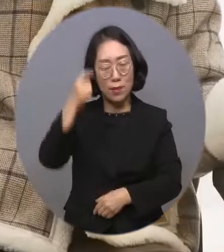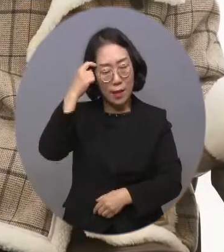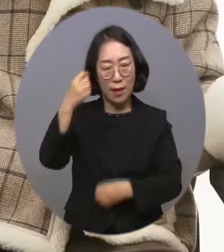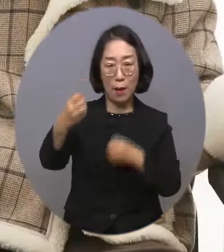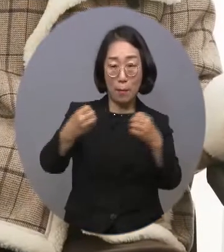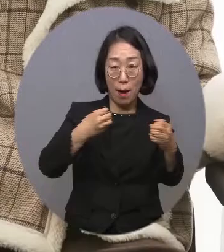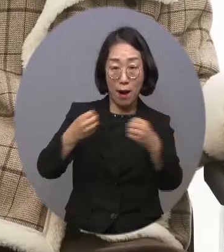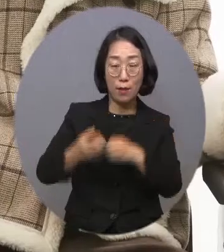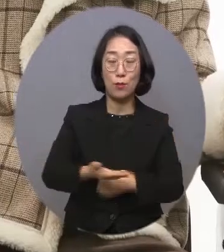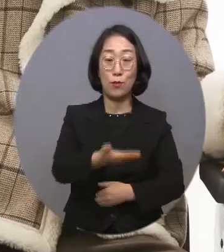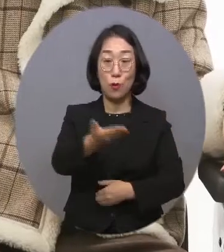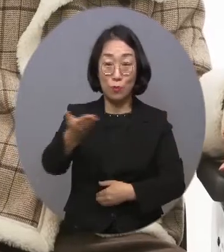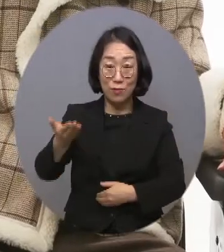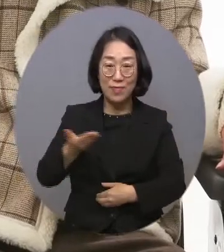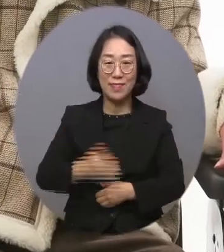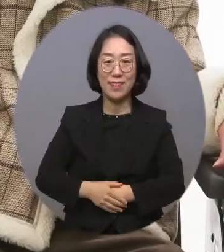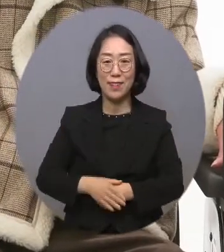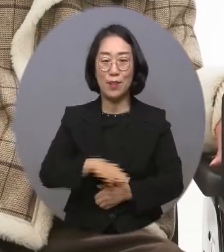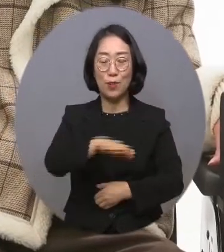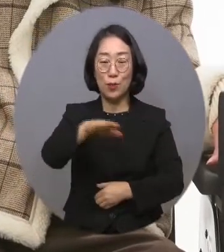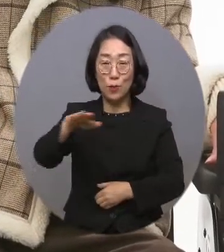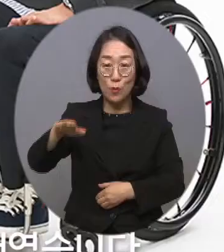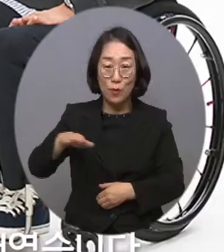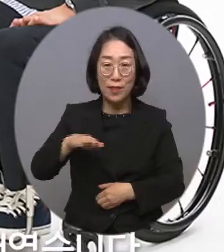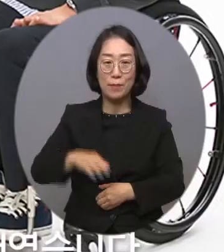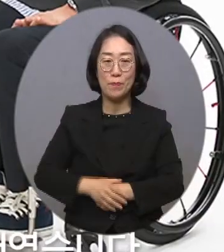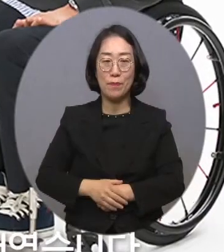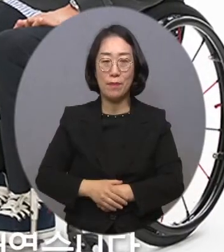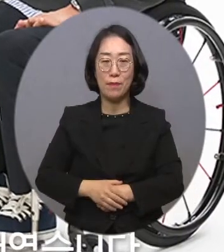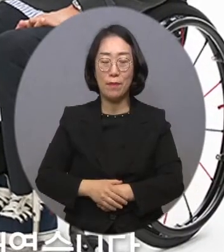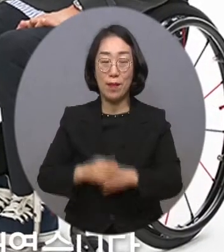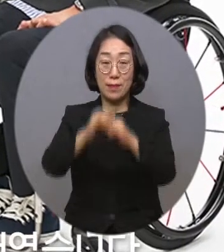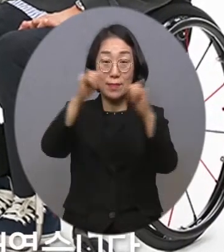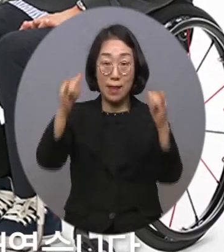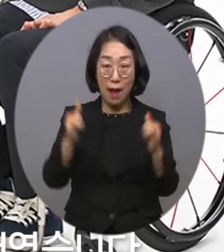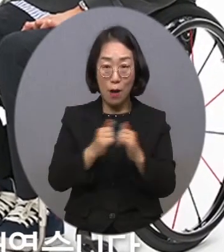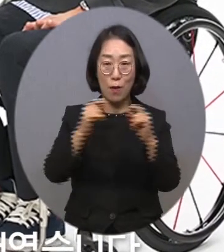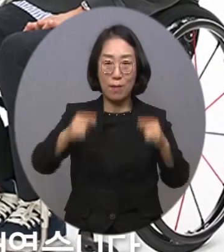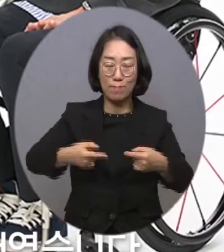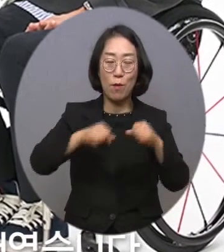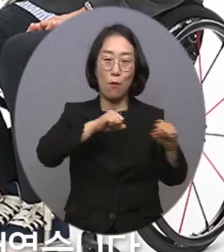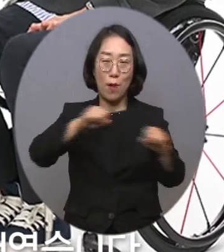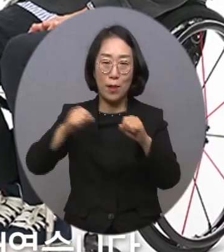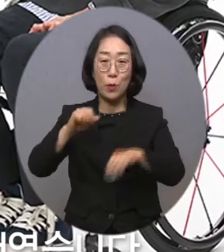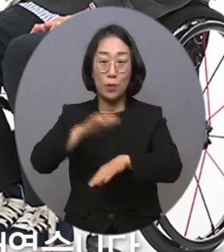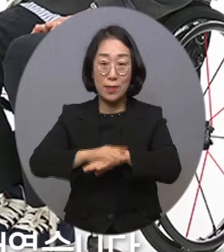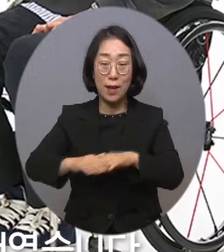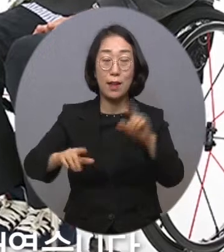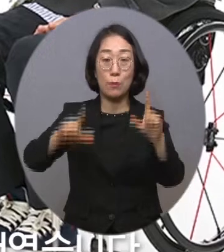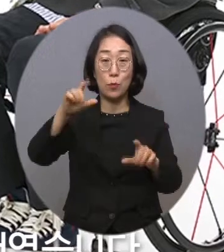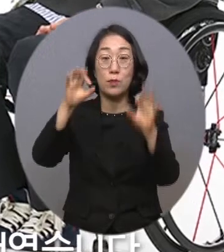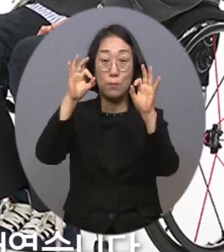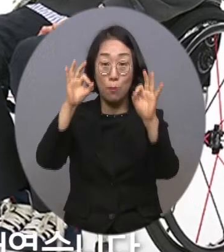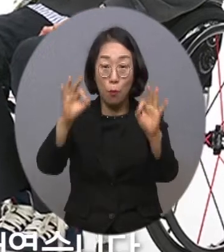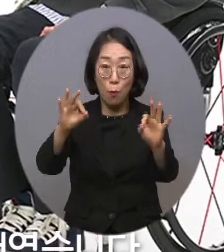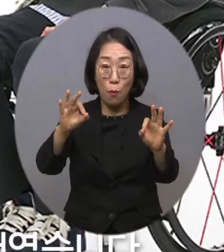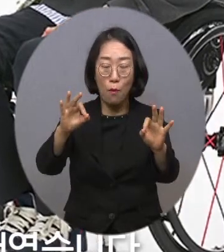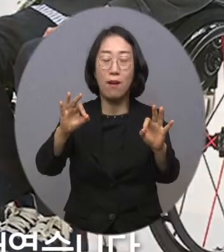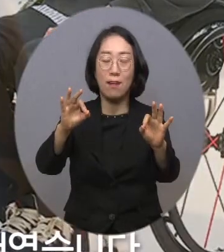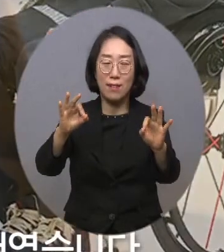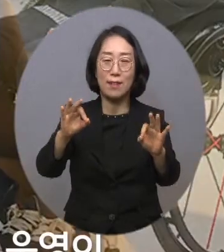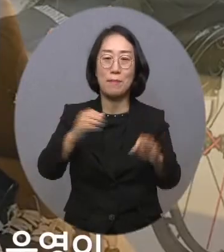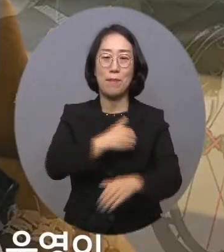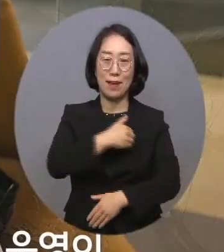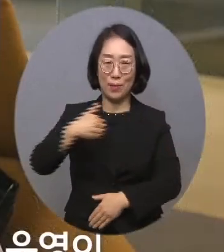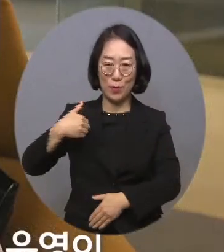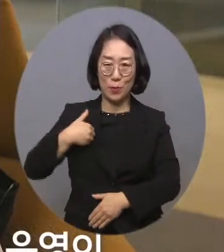저희 앰베서더 분들이 저희 아티스트를 통해서 보다 사회에 좀 더 활발한 활동을 하시게 되는 모습을 보았을